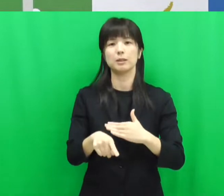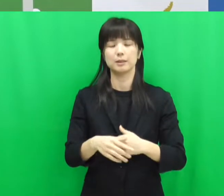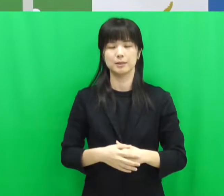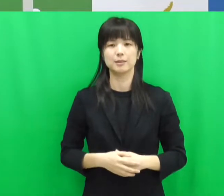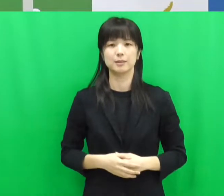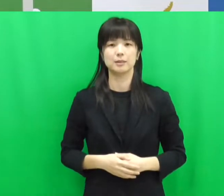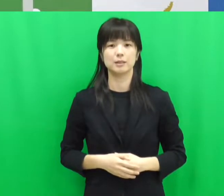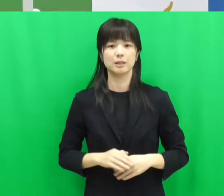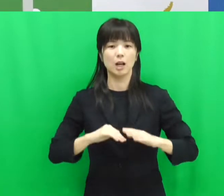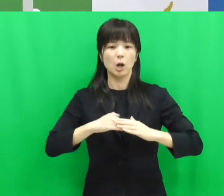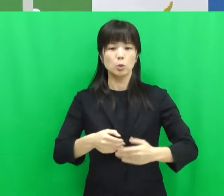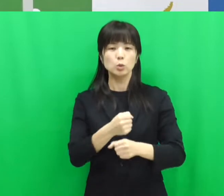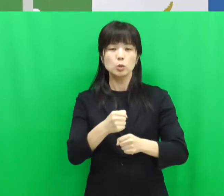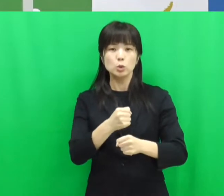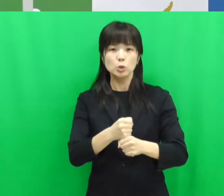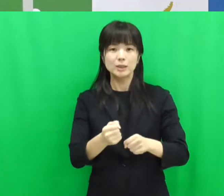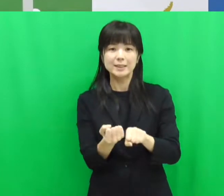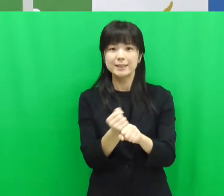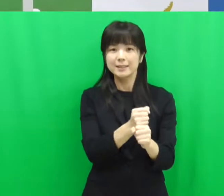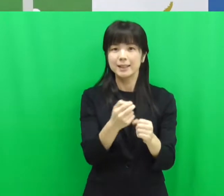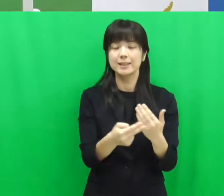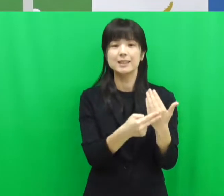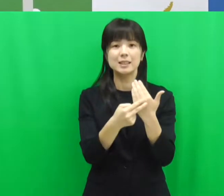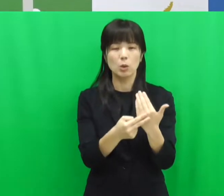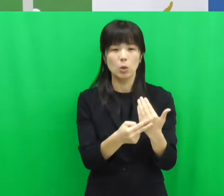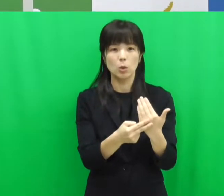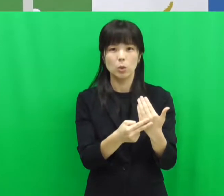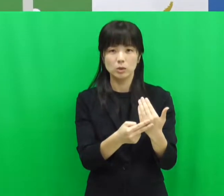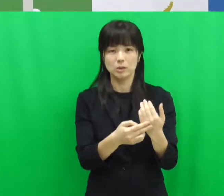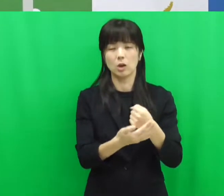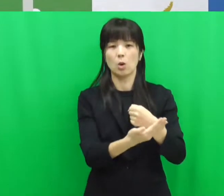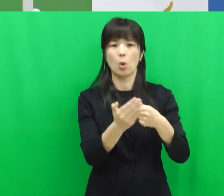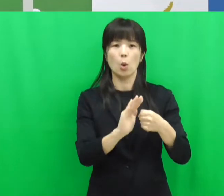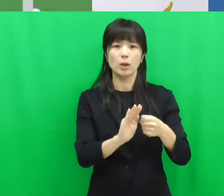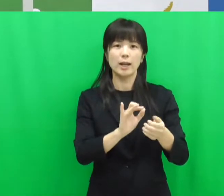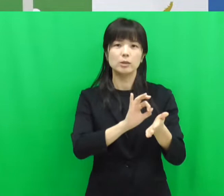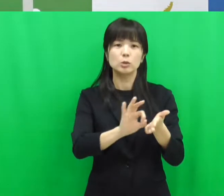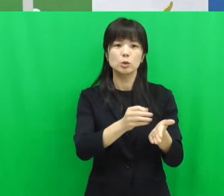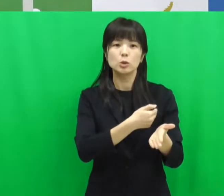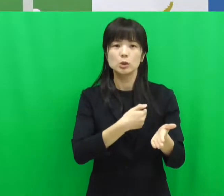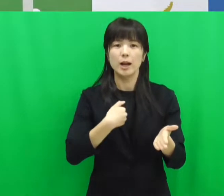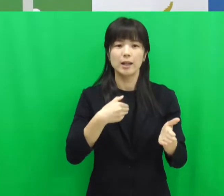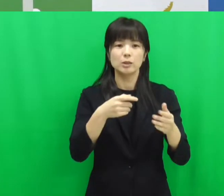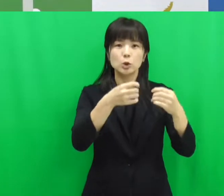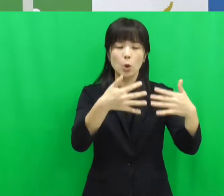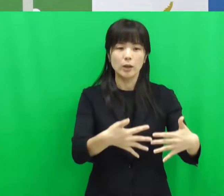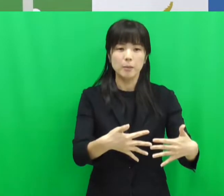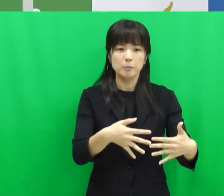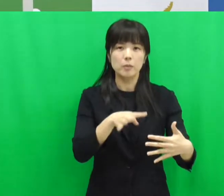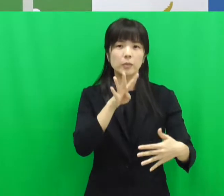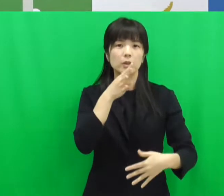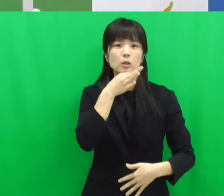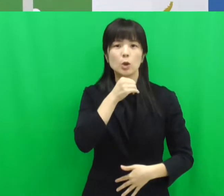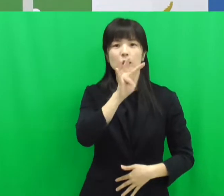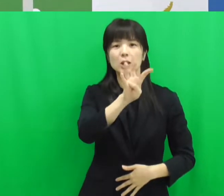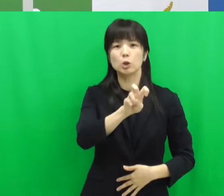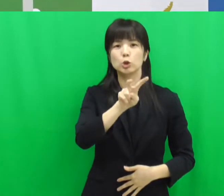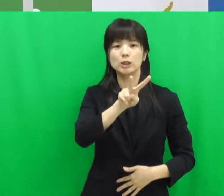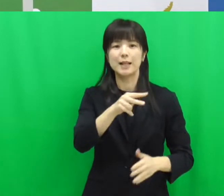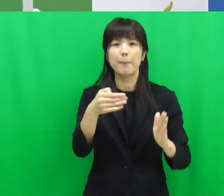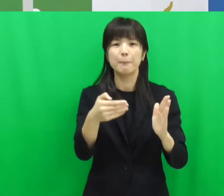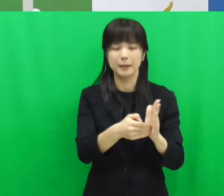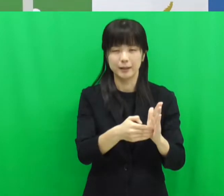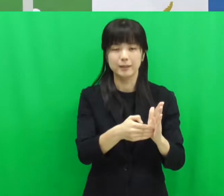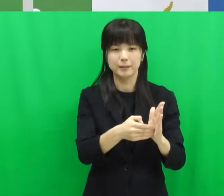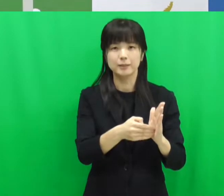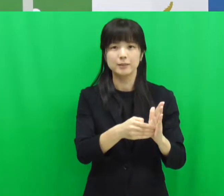条件が、治療開始時の年齢43歳未満となっているということで、43歳までですよということで、余計に皆さん促